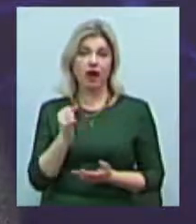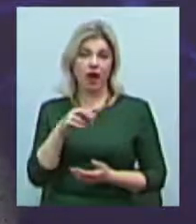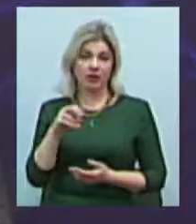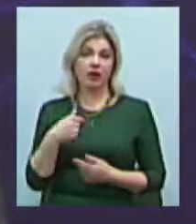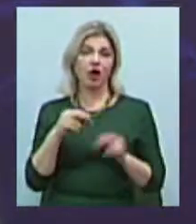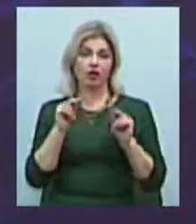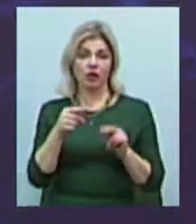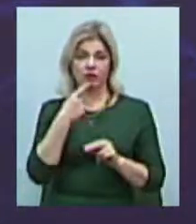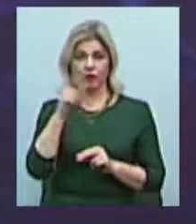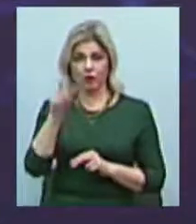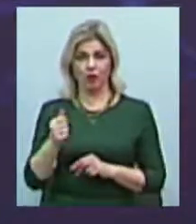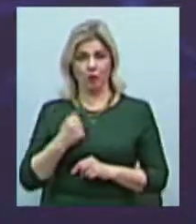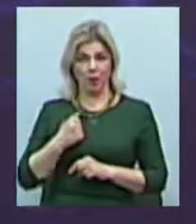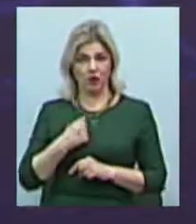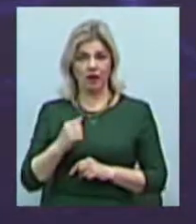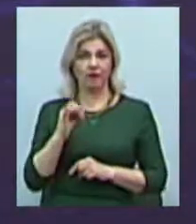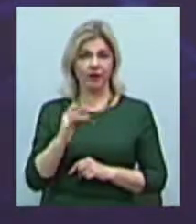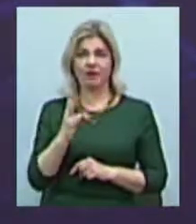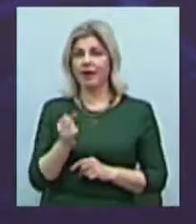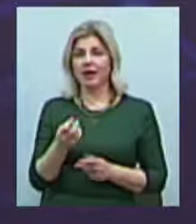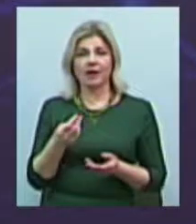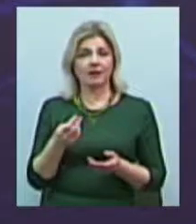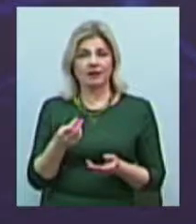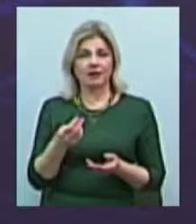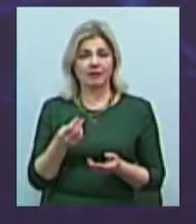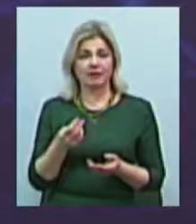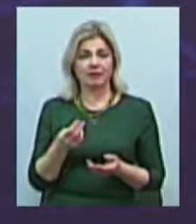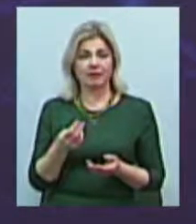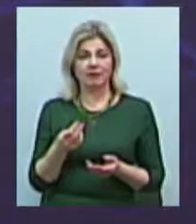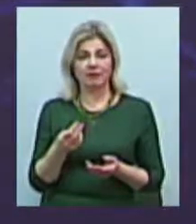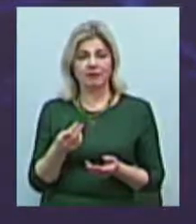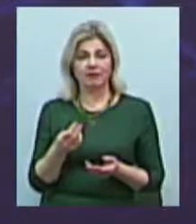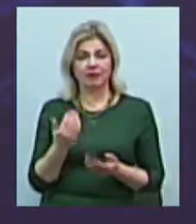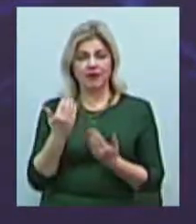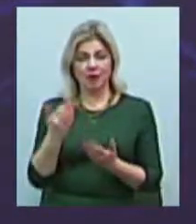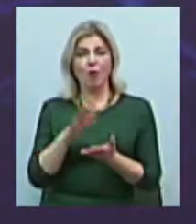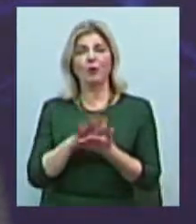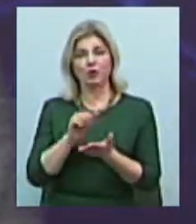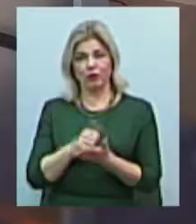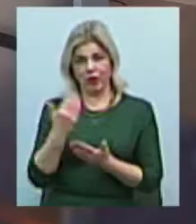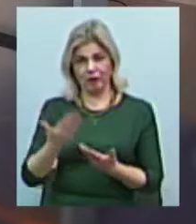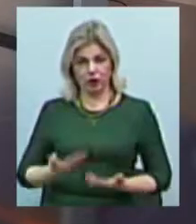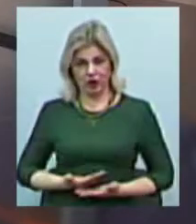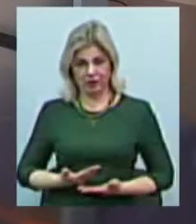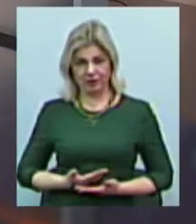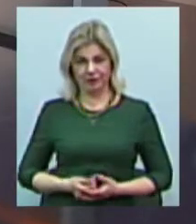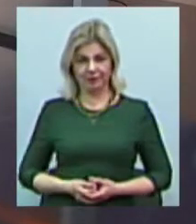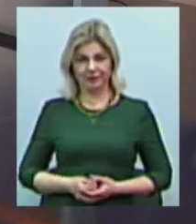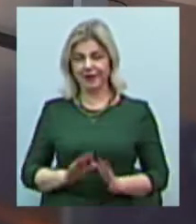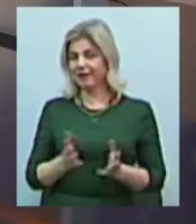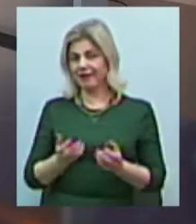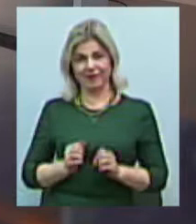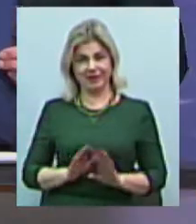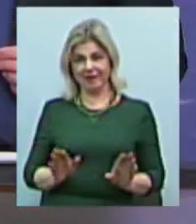чесно кажучи, людину пожалів і вже там, ну, не став собі йому псувати, тобто, життя. Не взяли? Не